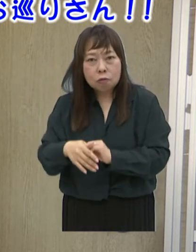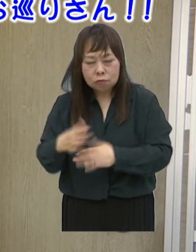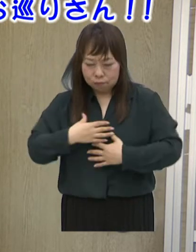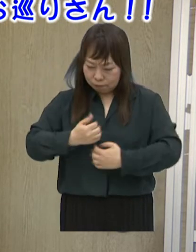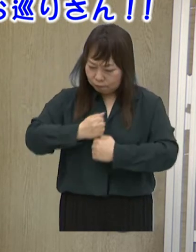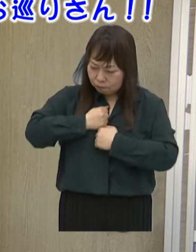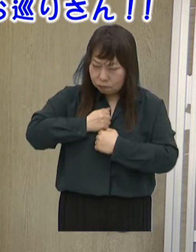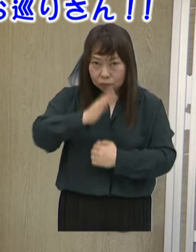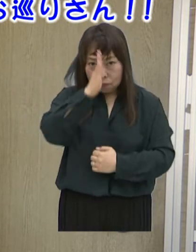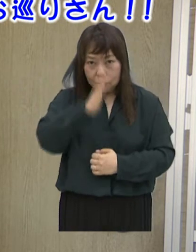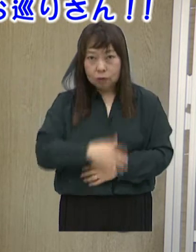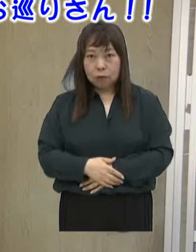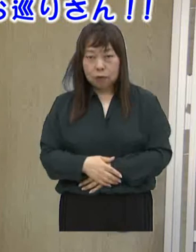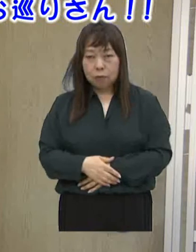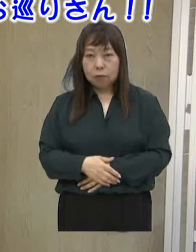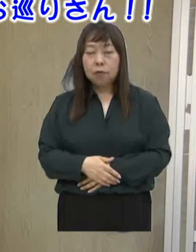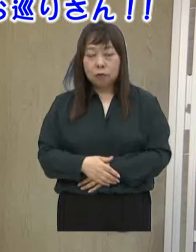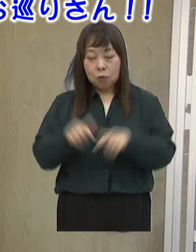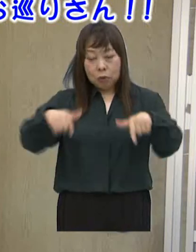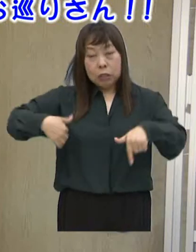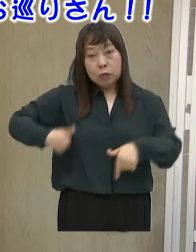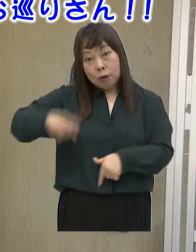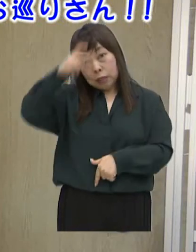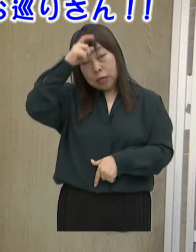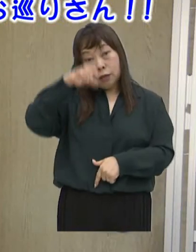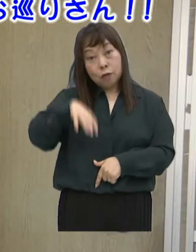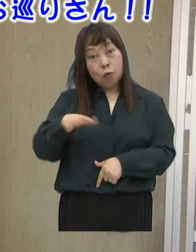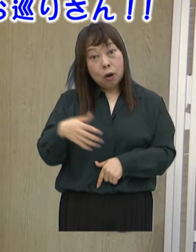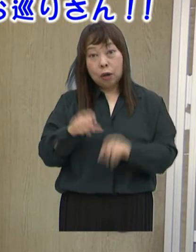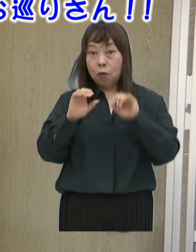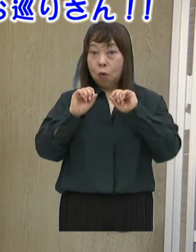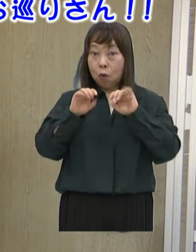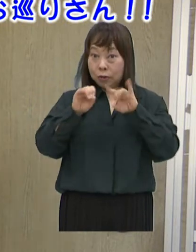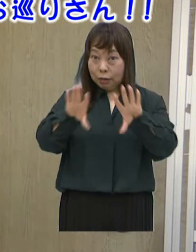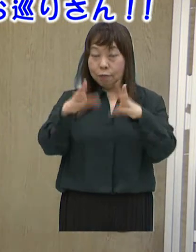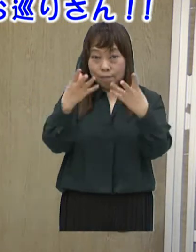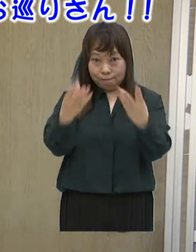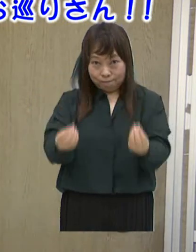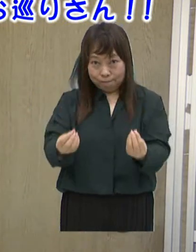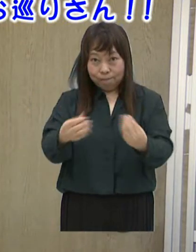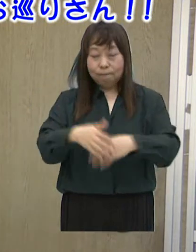ください。以上、西脇警察署からのお知らせでした。